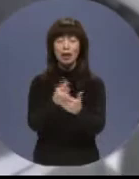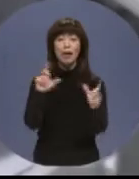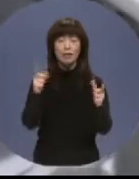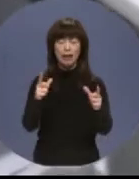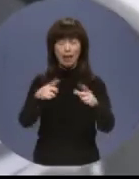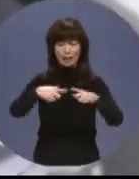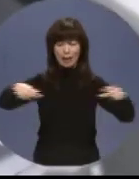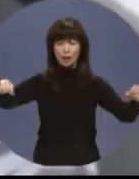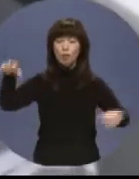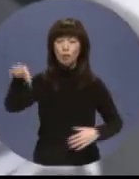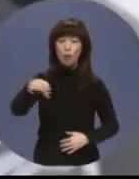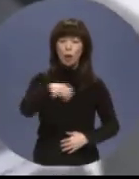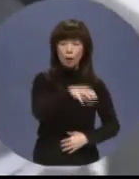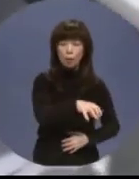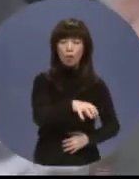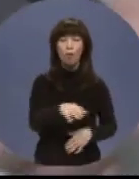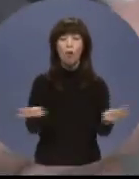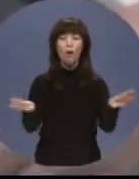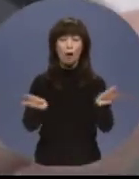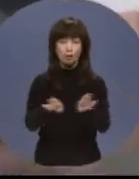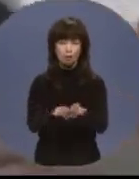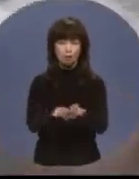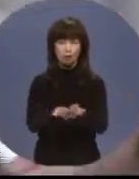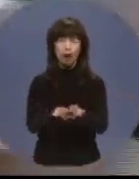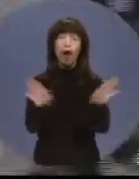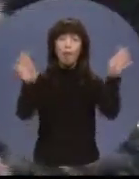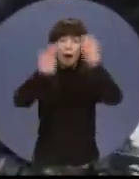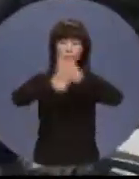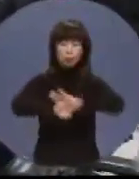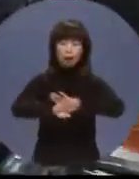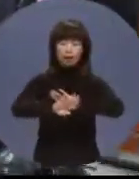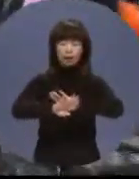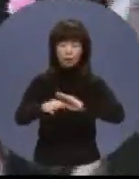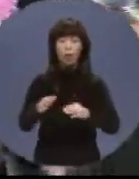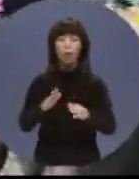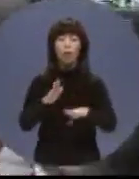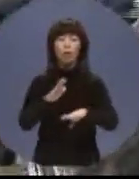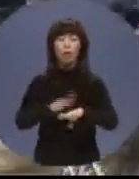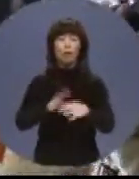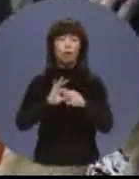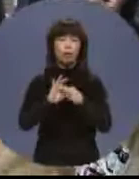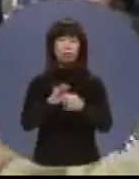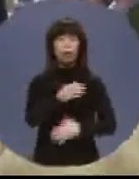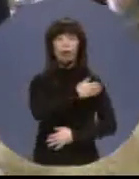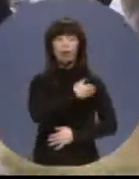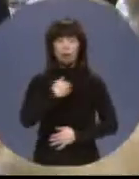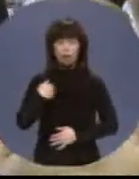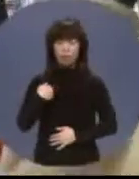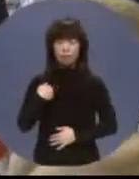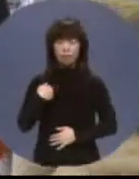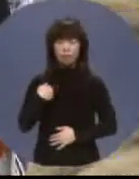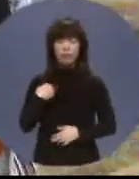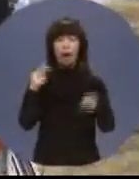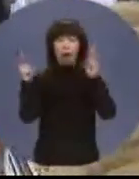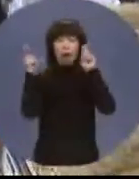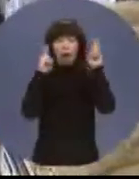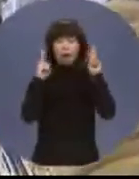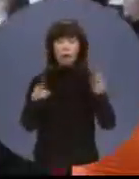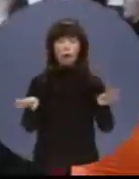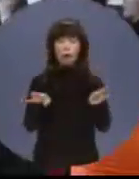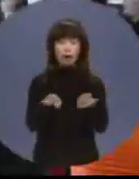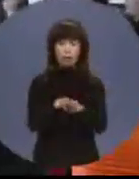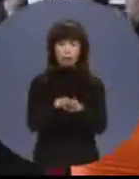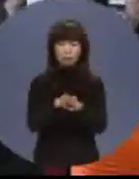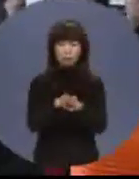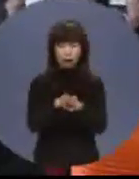全国どこでも休日とか夜に証明書の発行を受けられるということで、今までわざわざ会社を休んで取りに